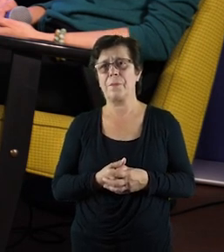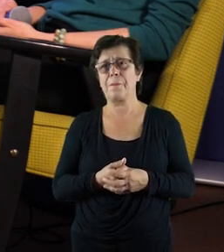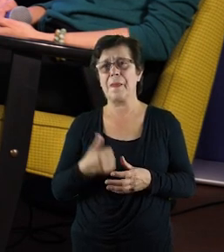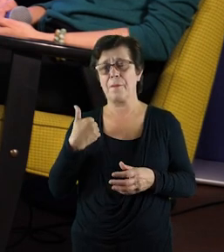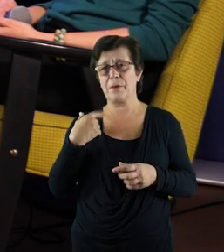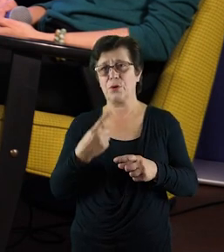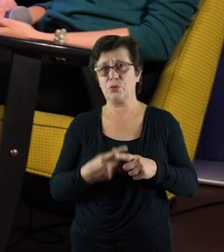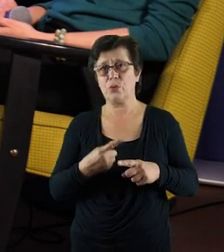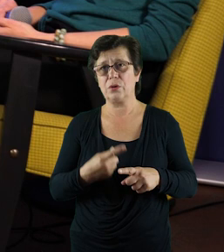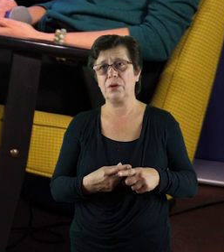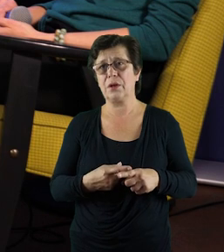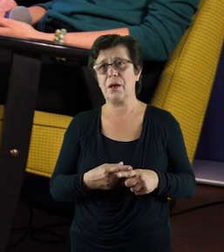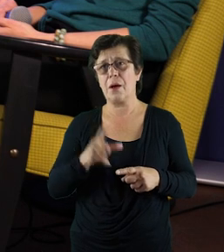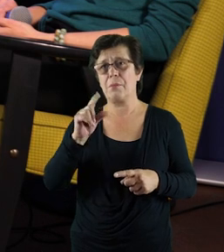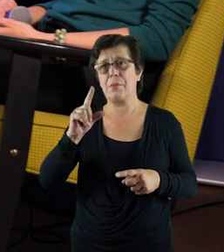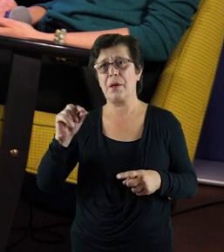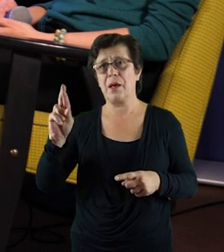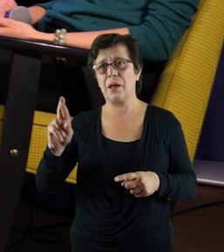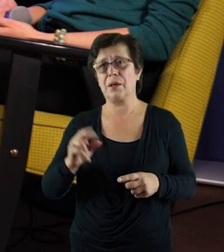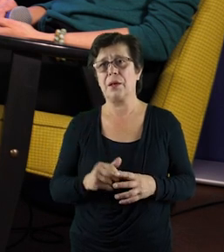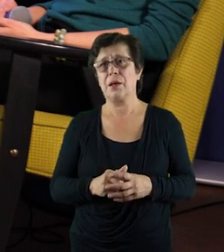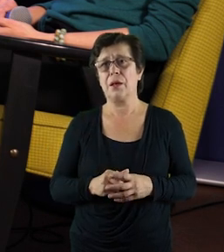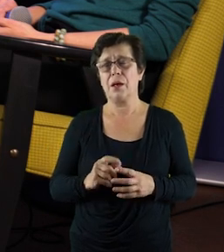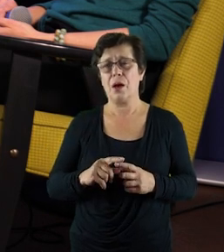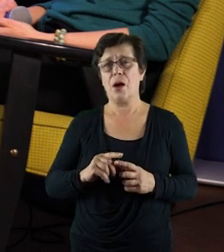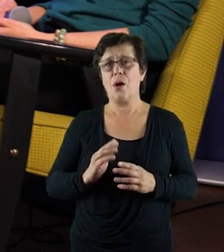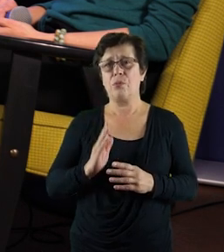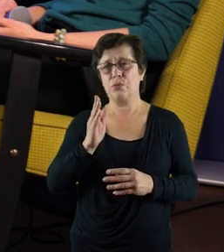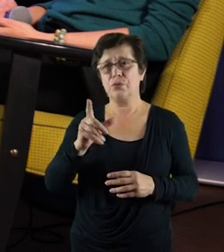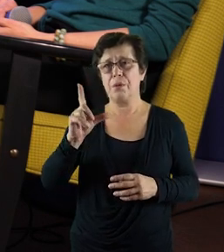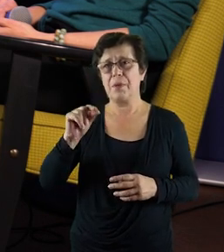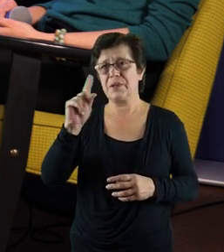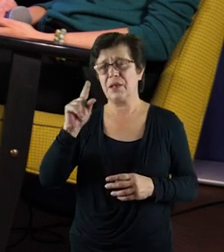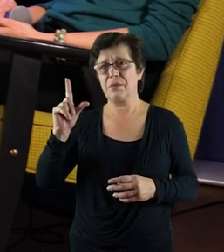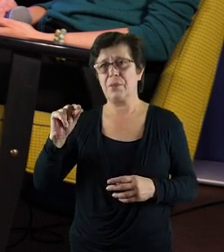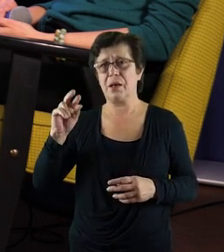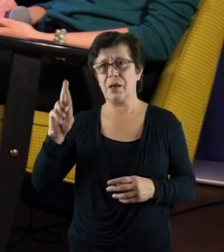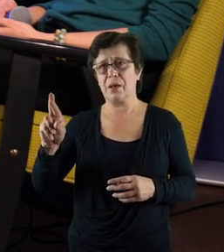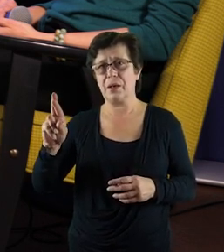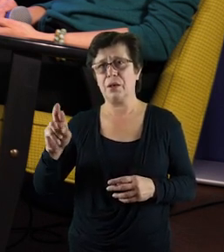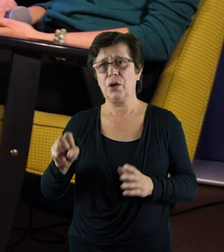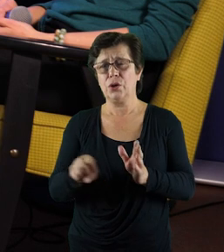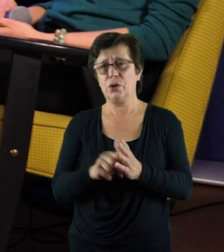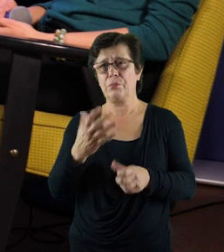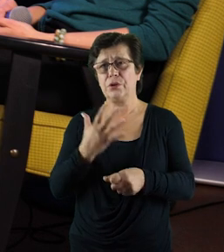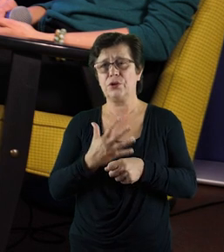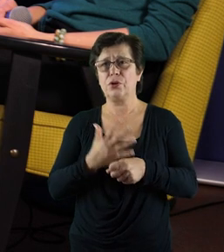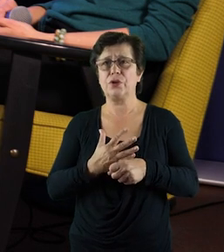Był członkiem PPR-u, a potem PZPR-u. Przy czym do